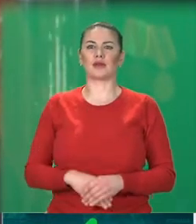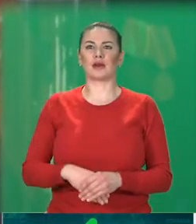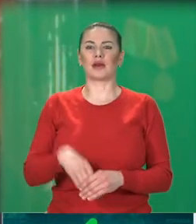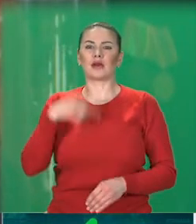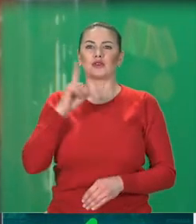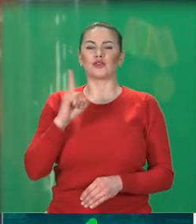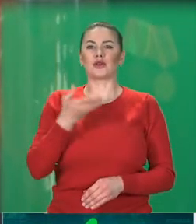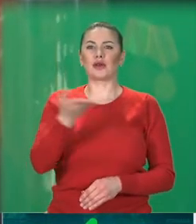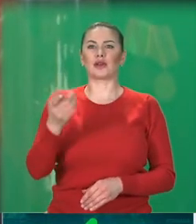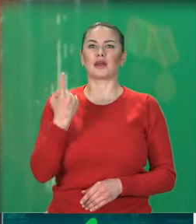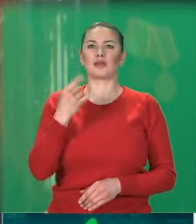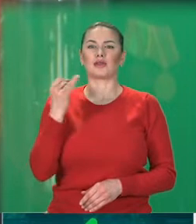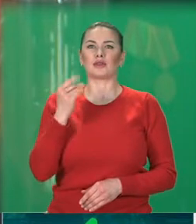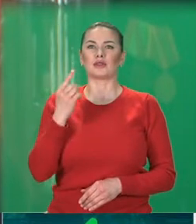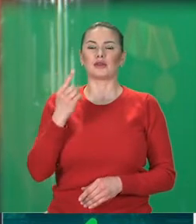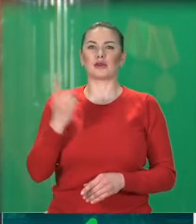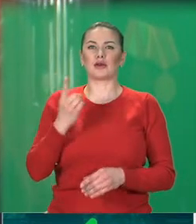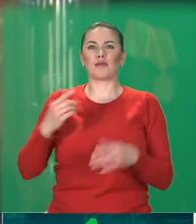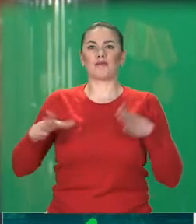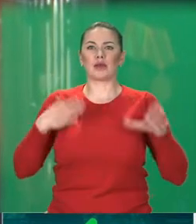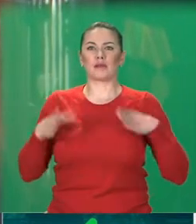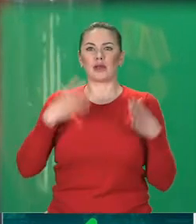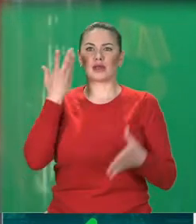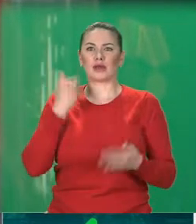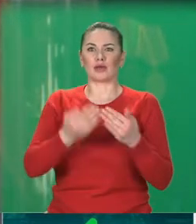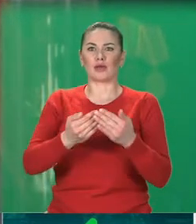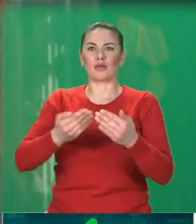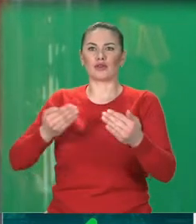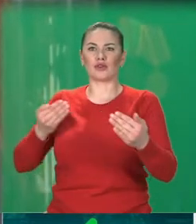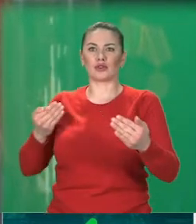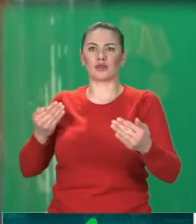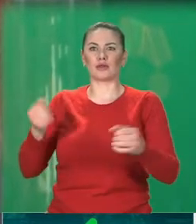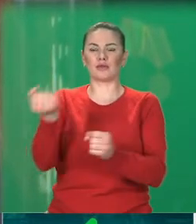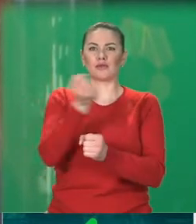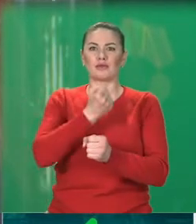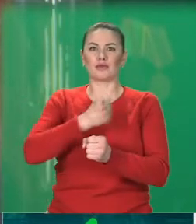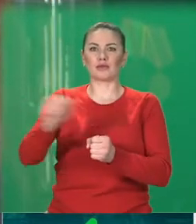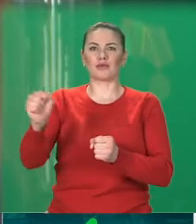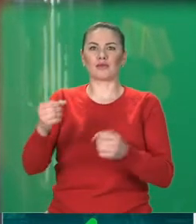передача этого символа проходит именно на Сахалинской земле, где